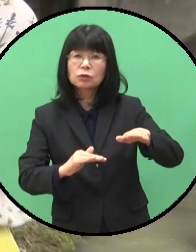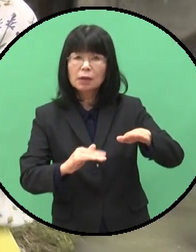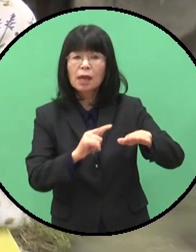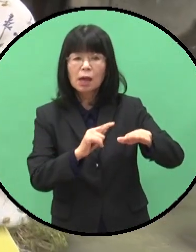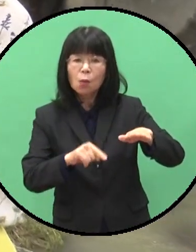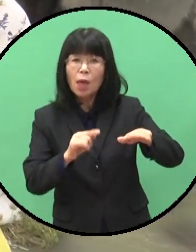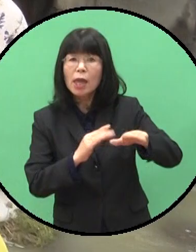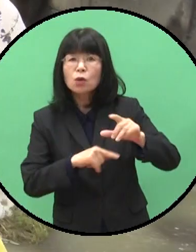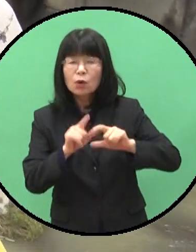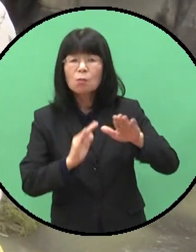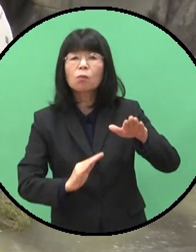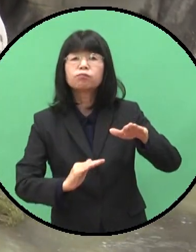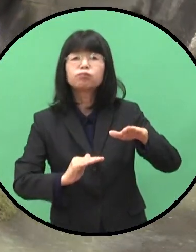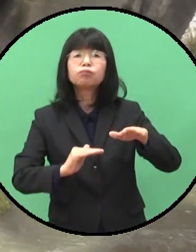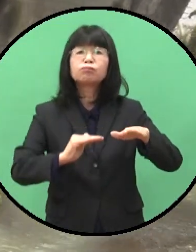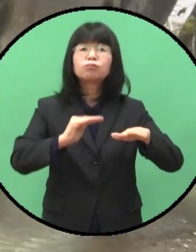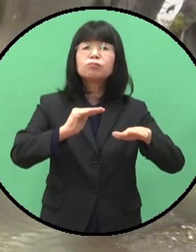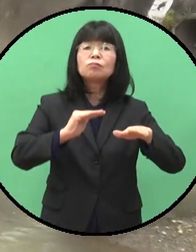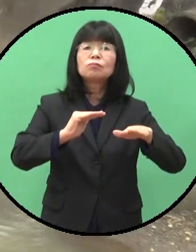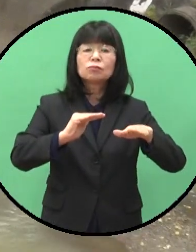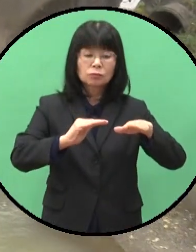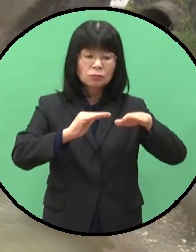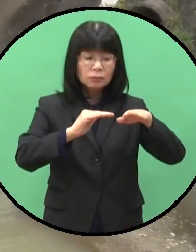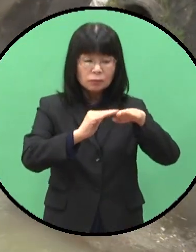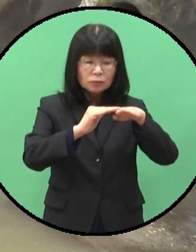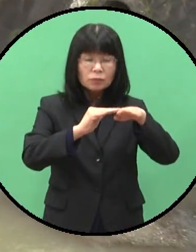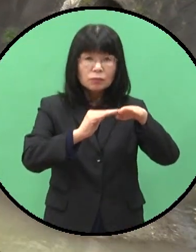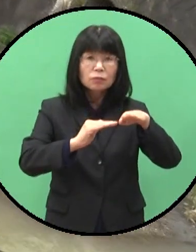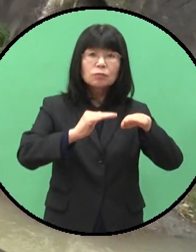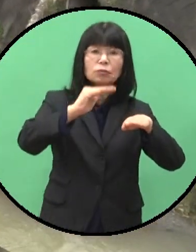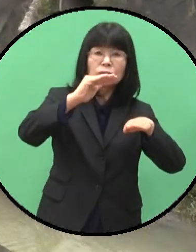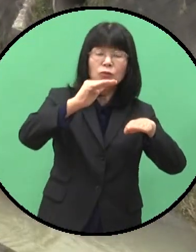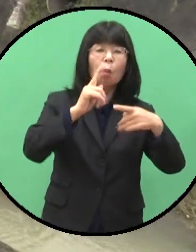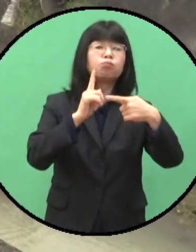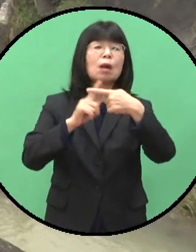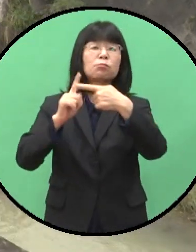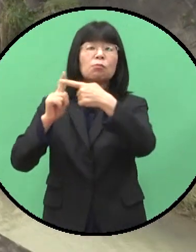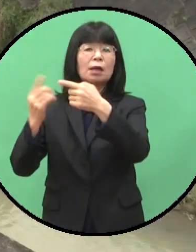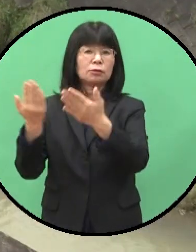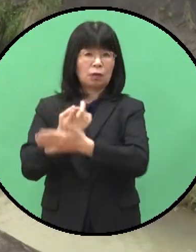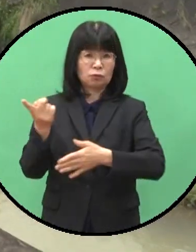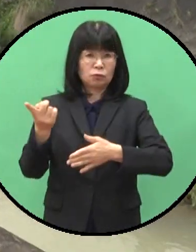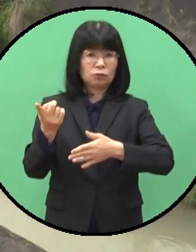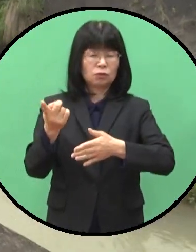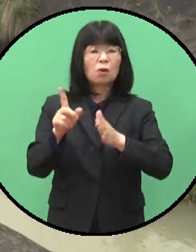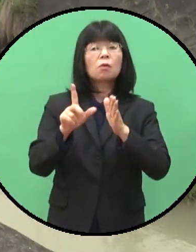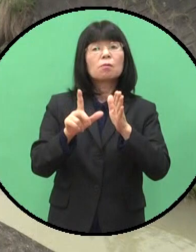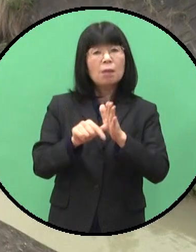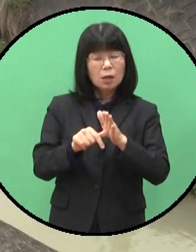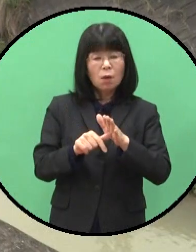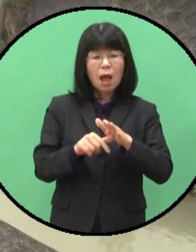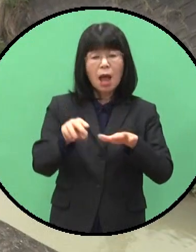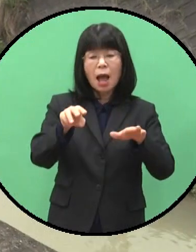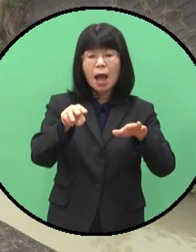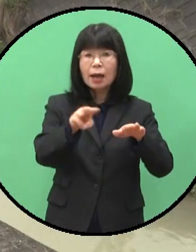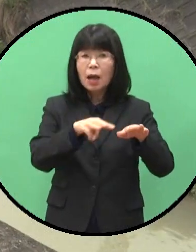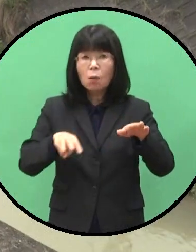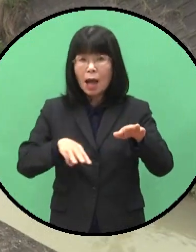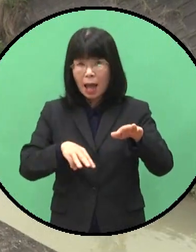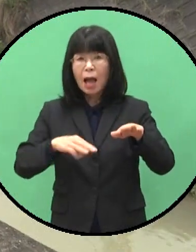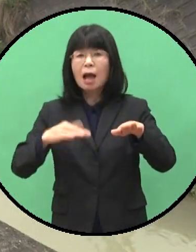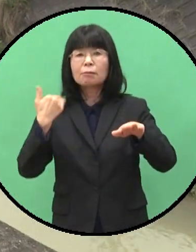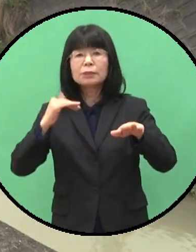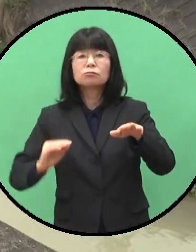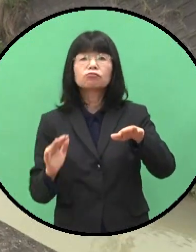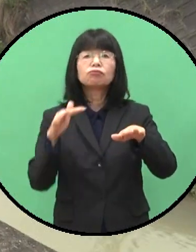と0メートルを超えまして、プラス表示になってきます。そうしますと、河川から水が溢れ出て